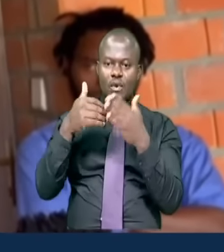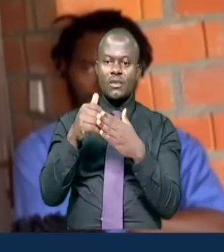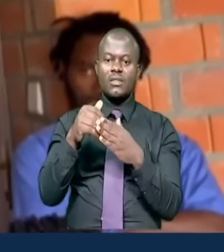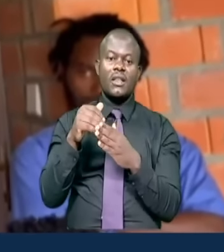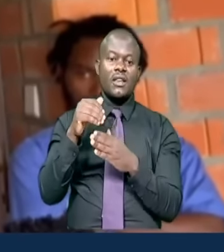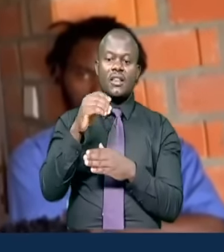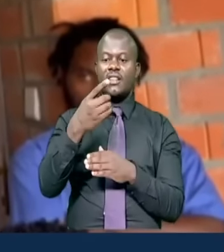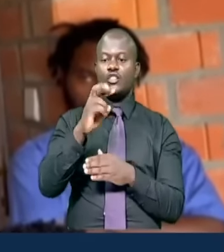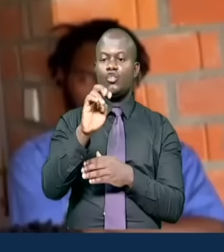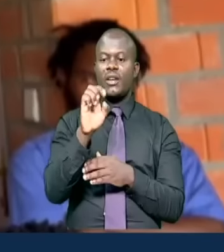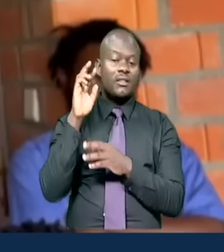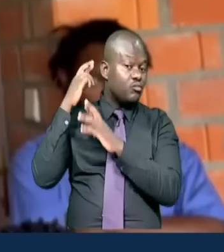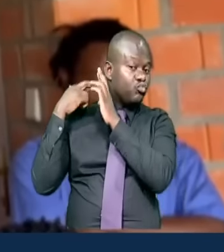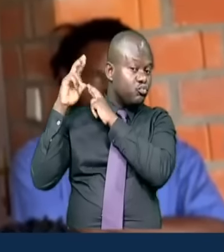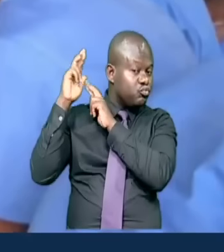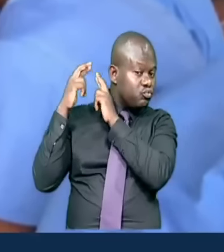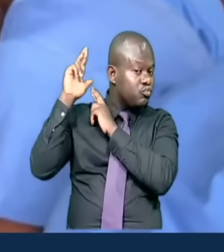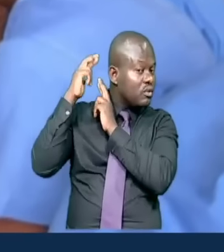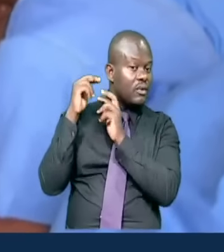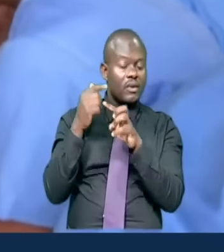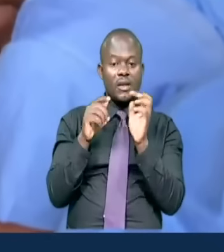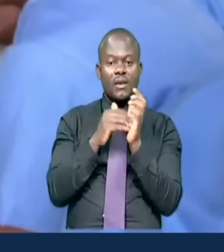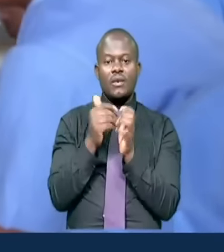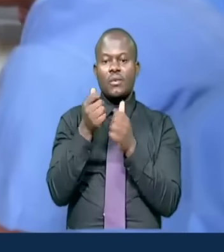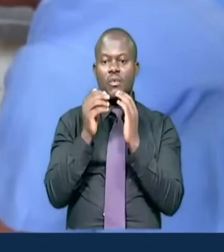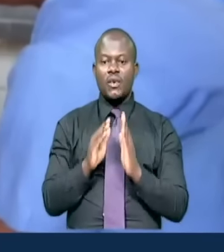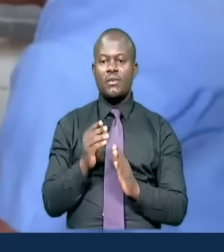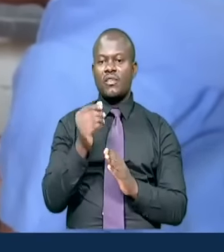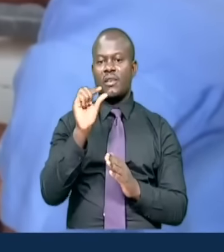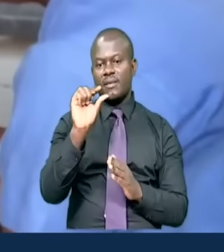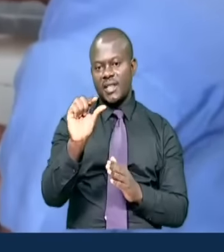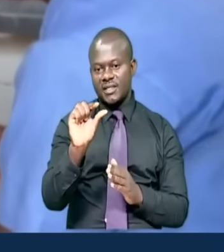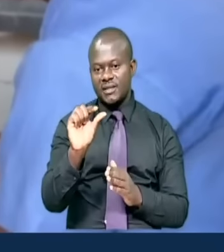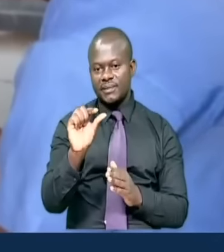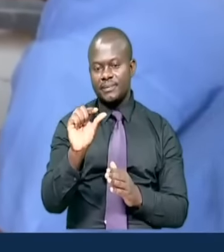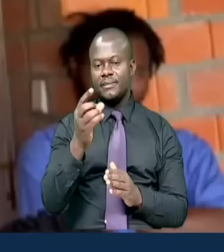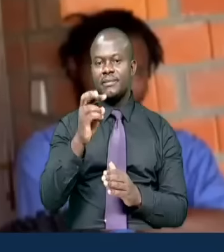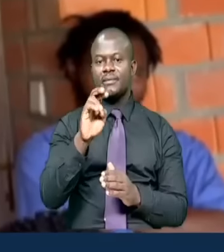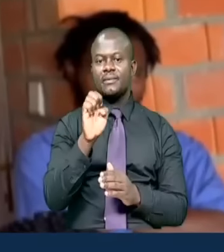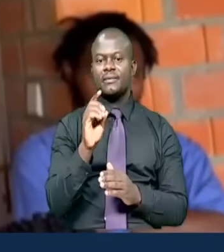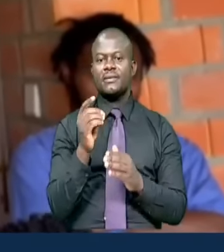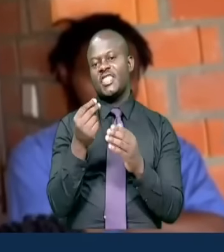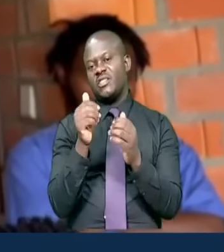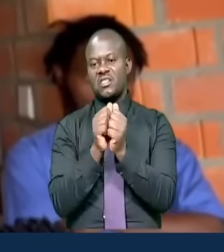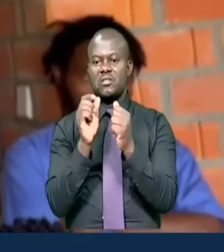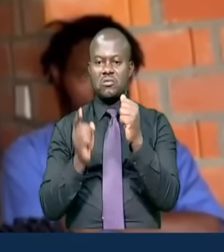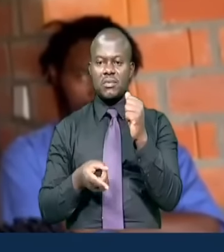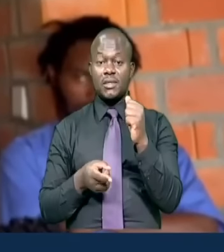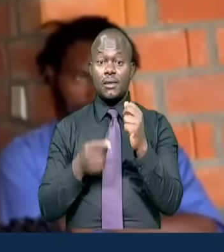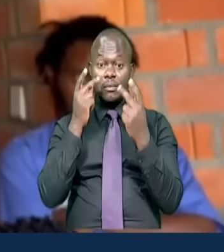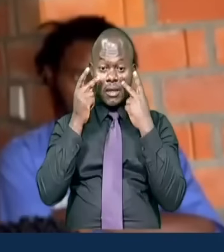dread ariko hanze umukiriya wa makeya wo gusuka dread umukiriya wa makeya ni 10,000